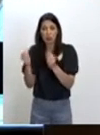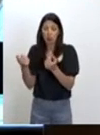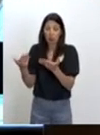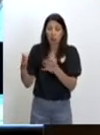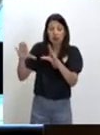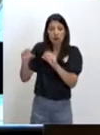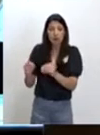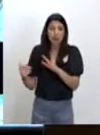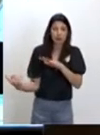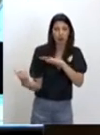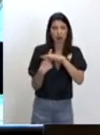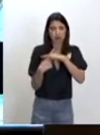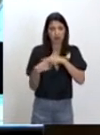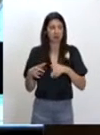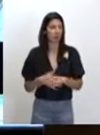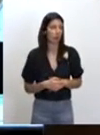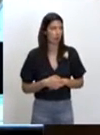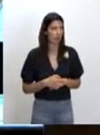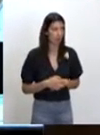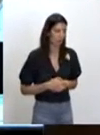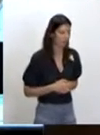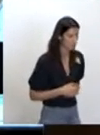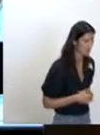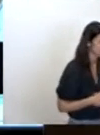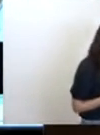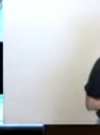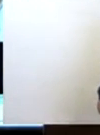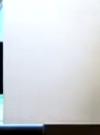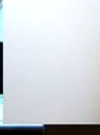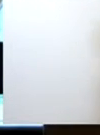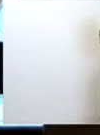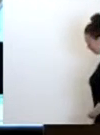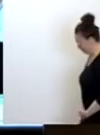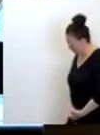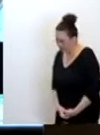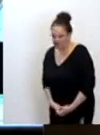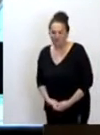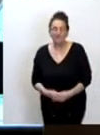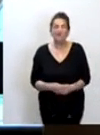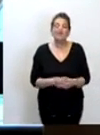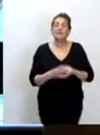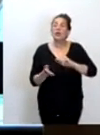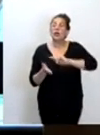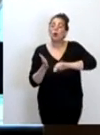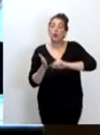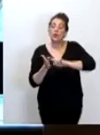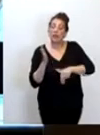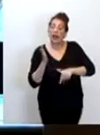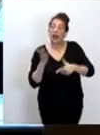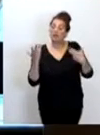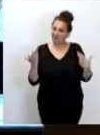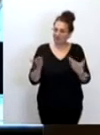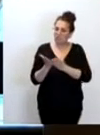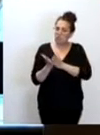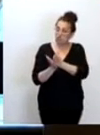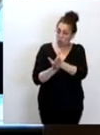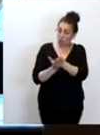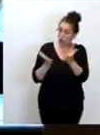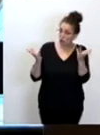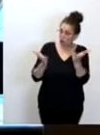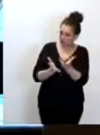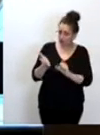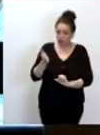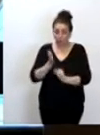Ce contrat sera aussi l'occasion pour la première fois à Bordeaux de tester, pas que de tester, de mettre en